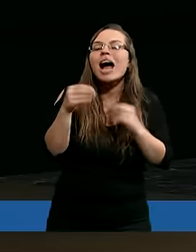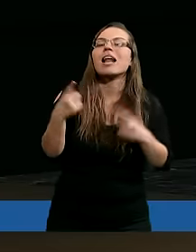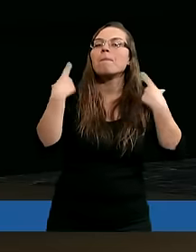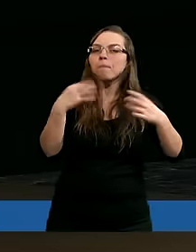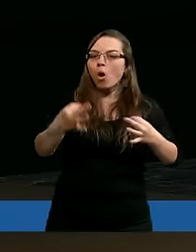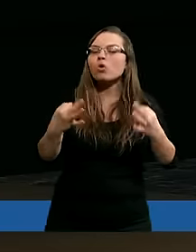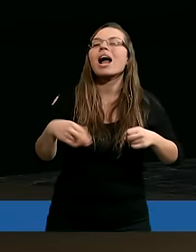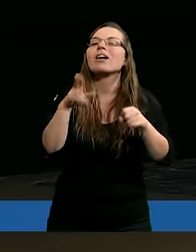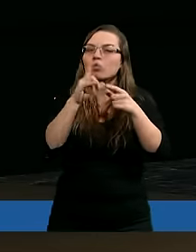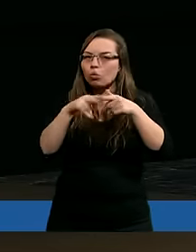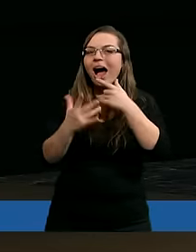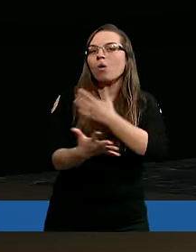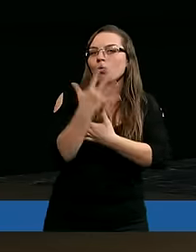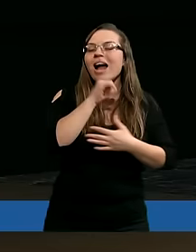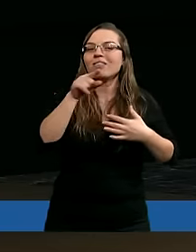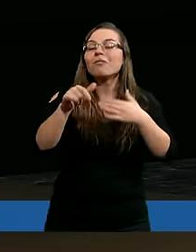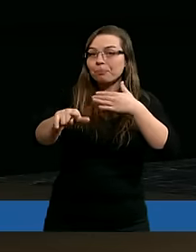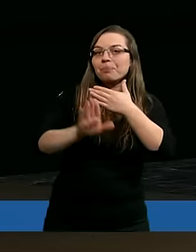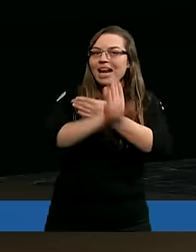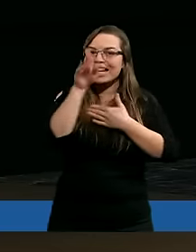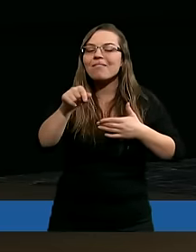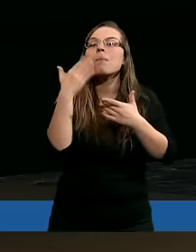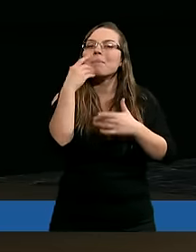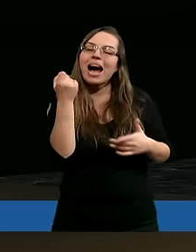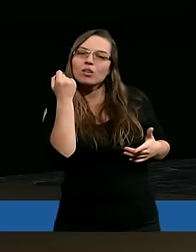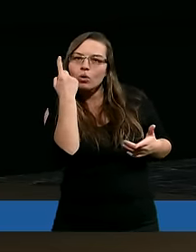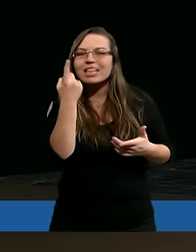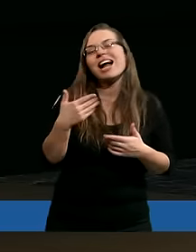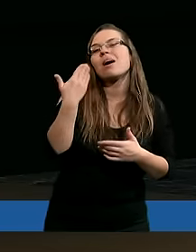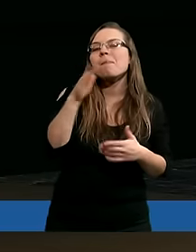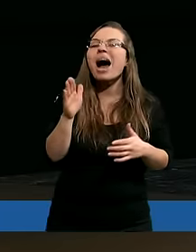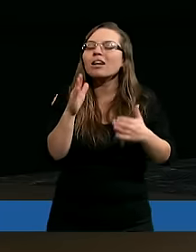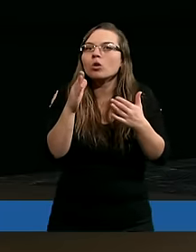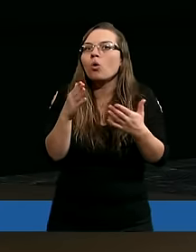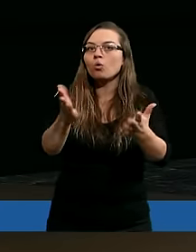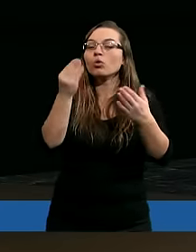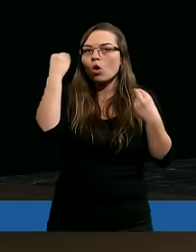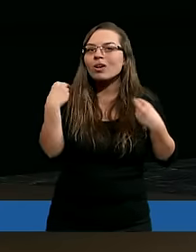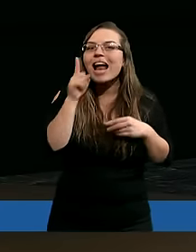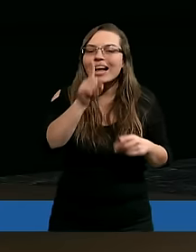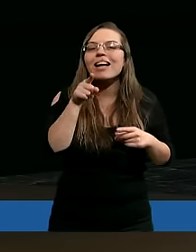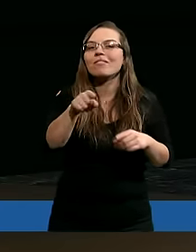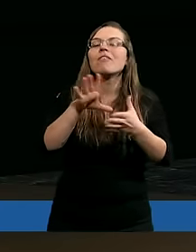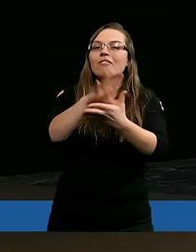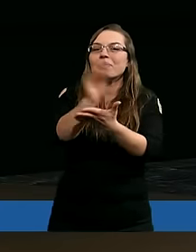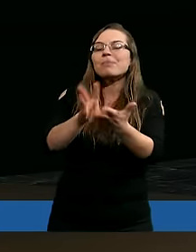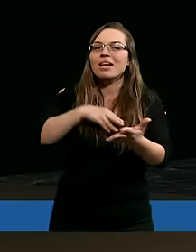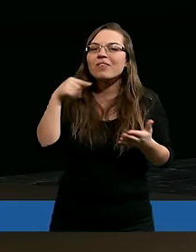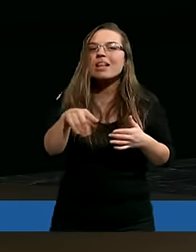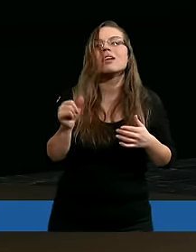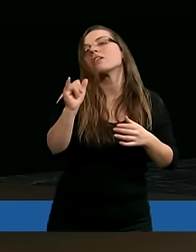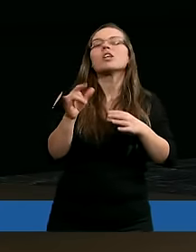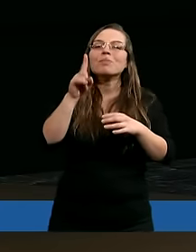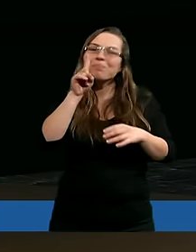faktycznie pokazała się Jezusowi, tak to jest przedstawione, bardzo inteligentna, bardzo obeznana również we wcześniejszych fragmentach Pisma Świętego